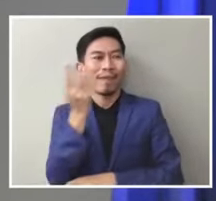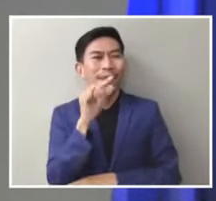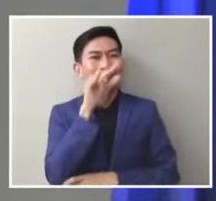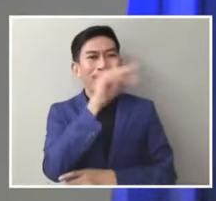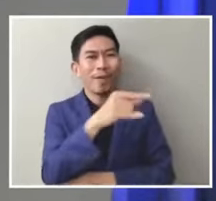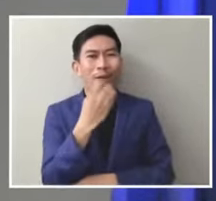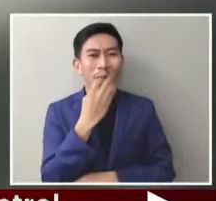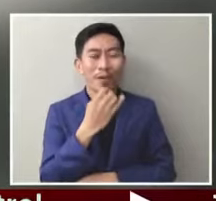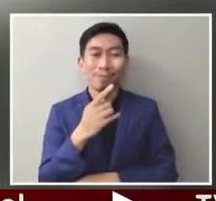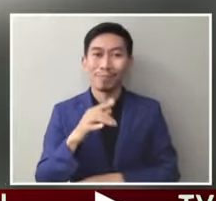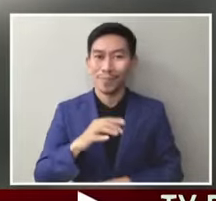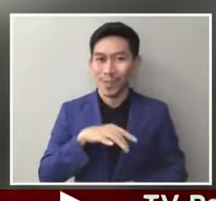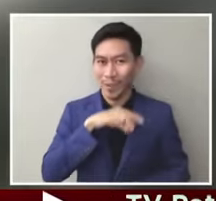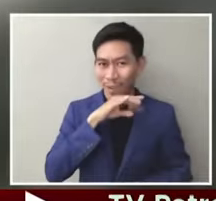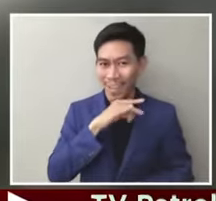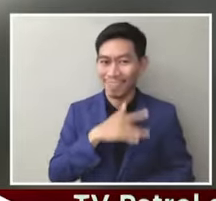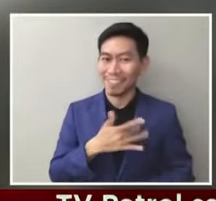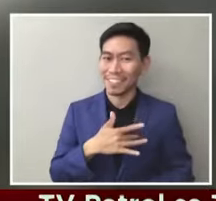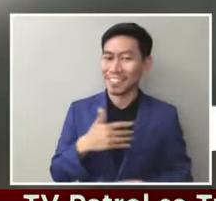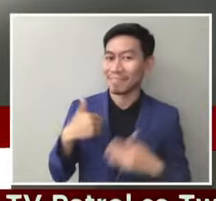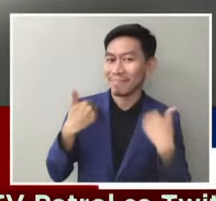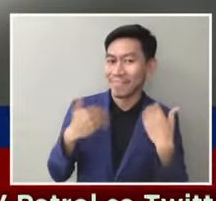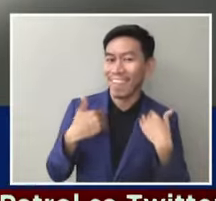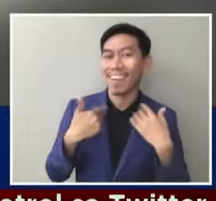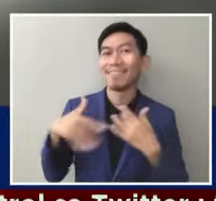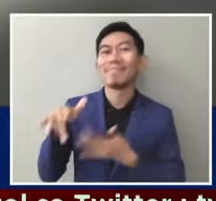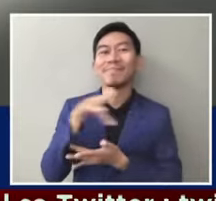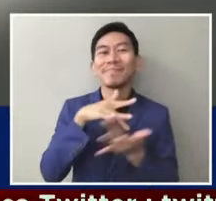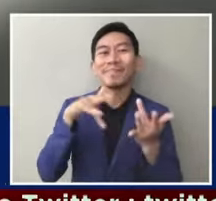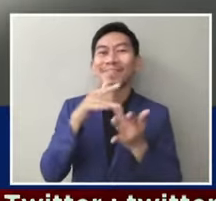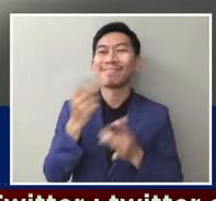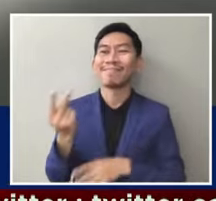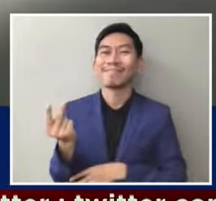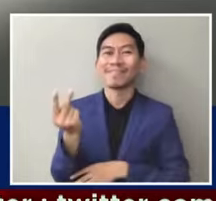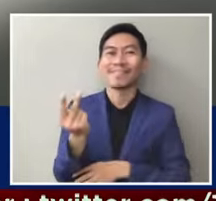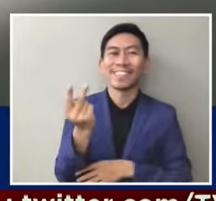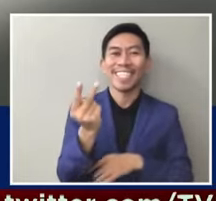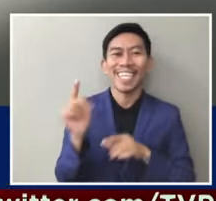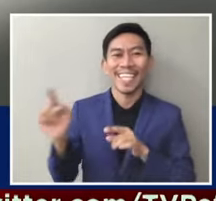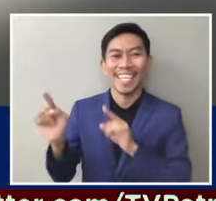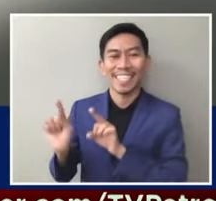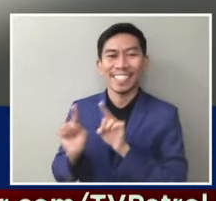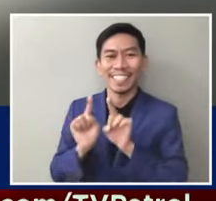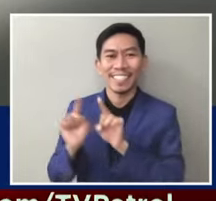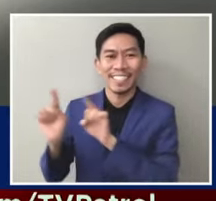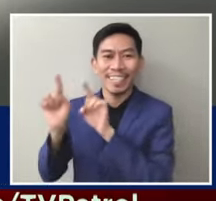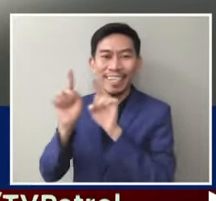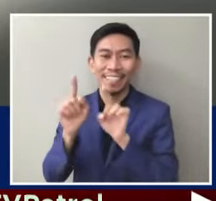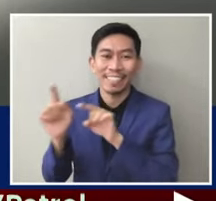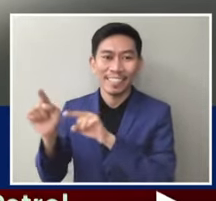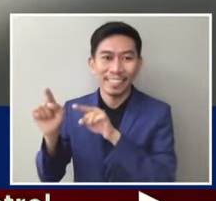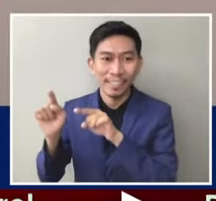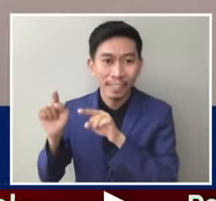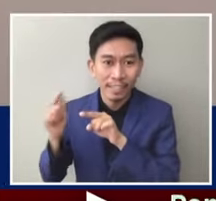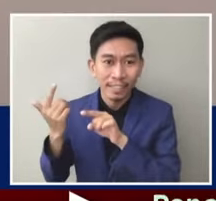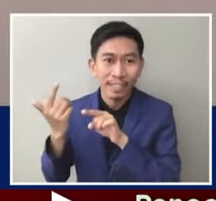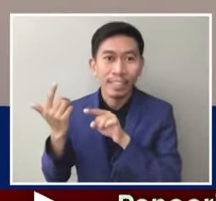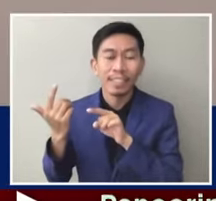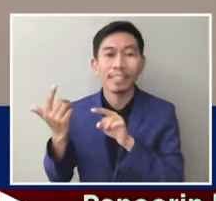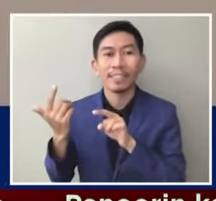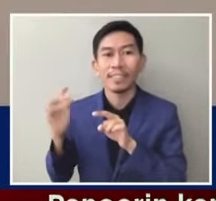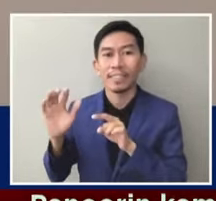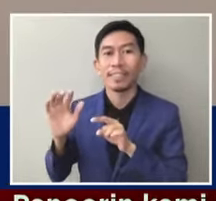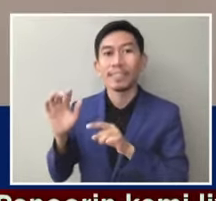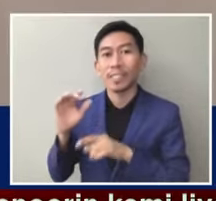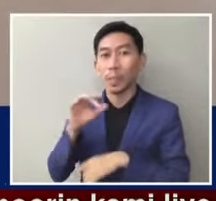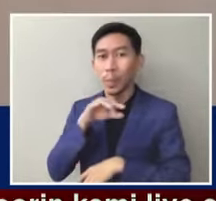si Lola Amada Marcelo sa pag-iikot kasama ang apong si Bayan Patroller Winona Bianca Marie Adel. Kwento po ni Winona, bata